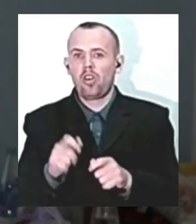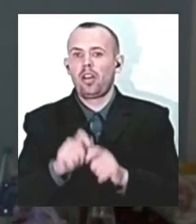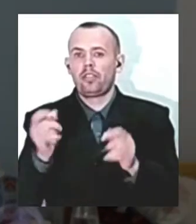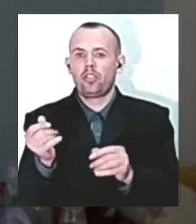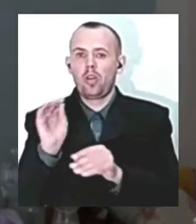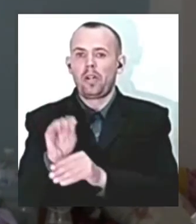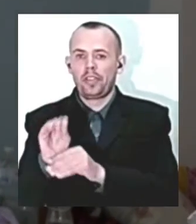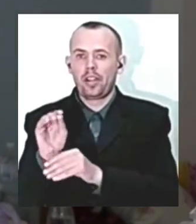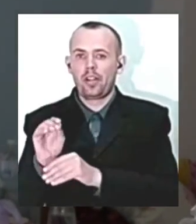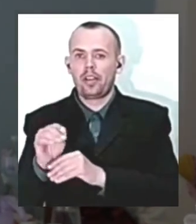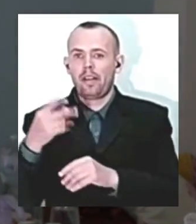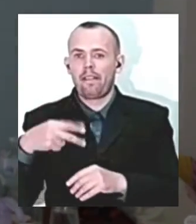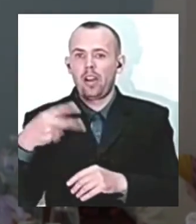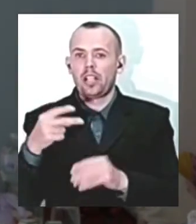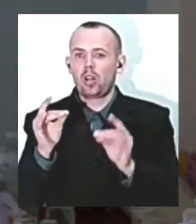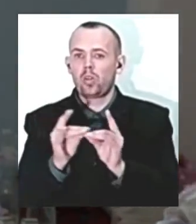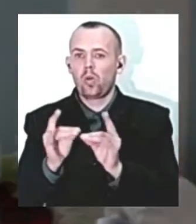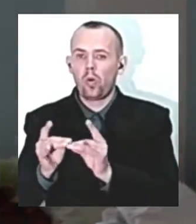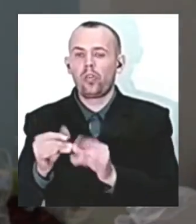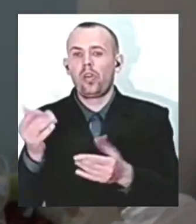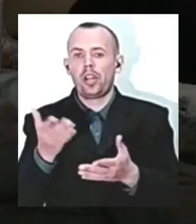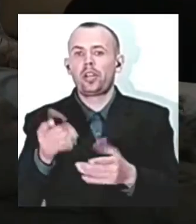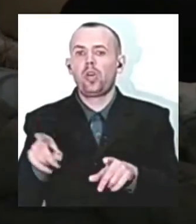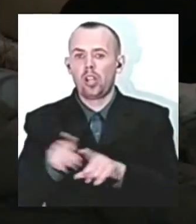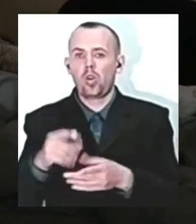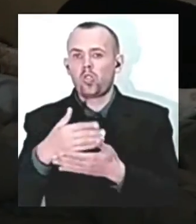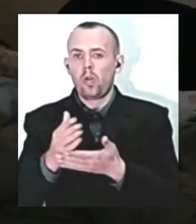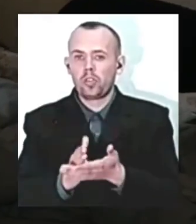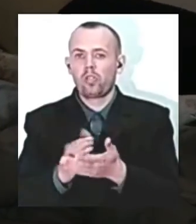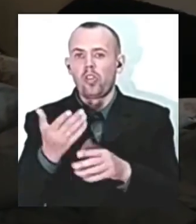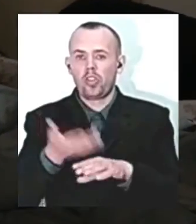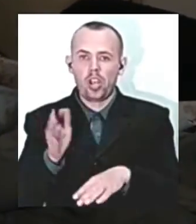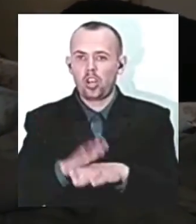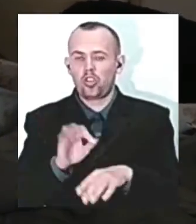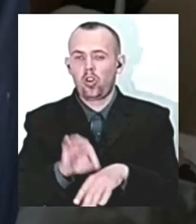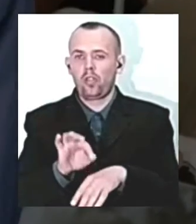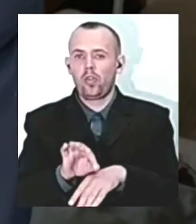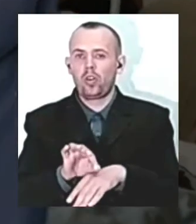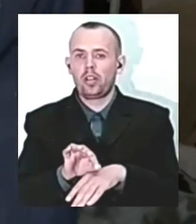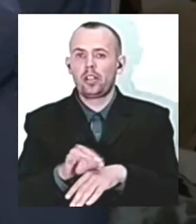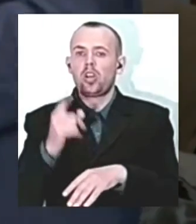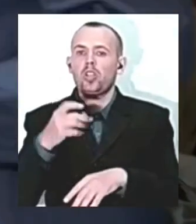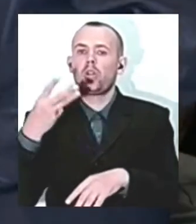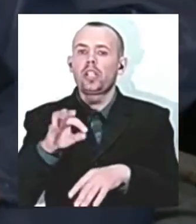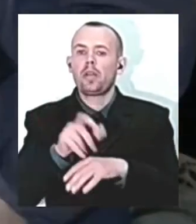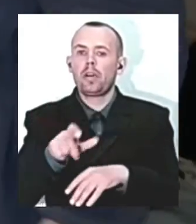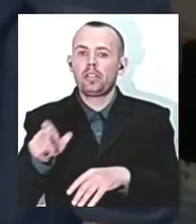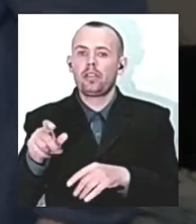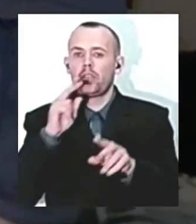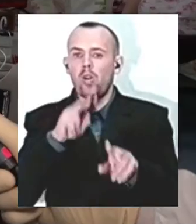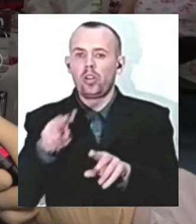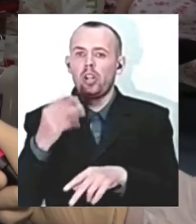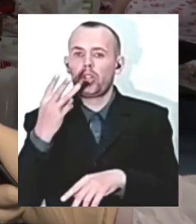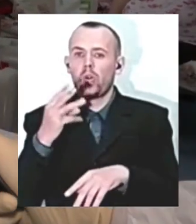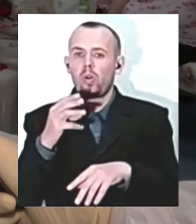20 коек, які також обслуговують цих тяжких хворих. 130 пацієнтів доглядають троє лікарів, 5 медсестер і